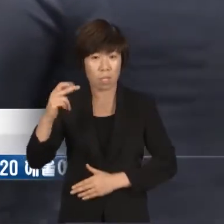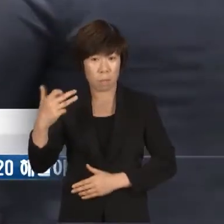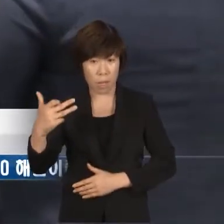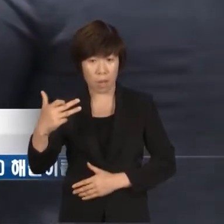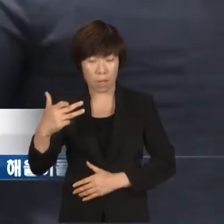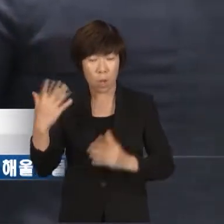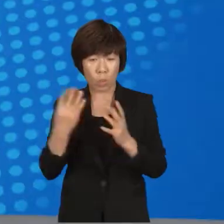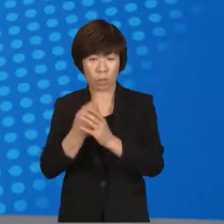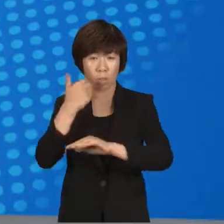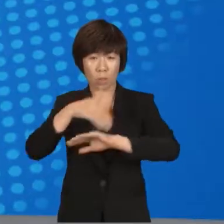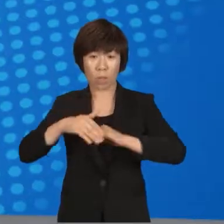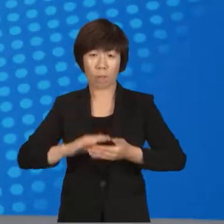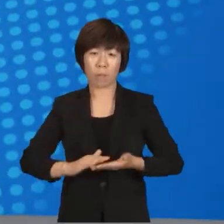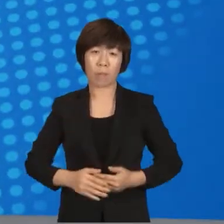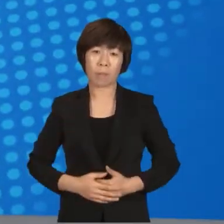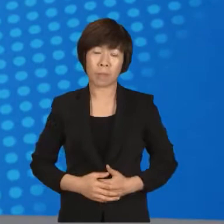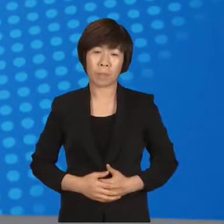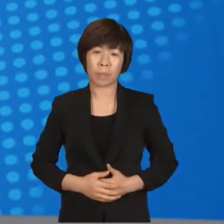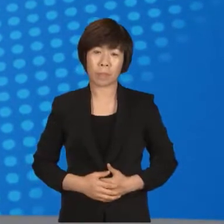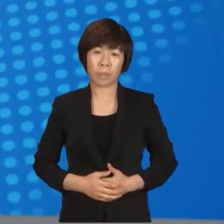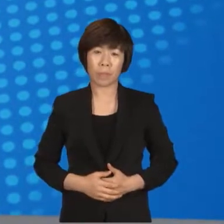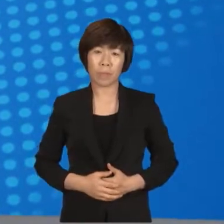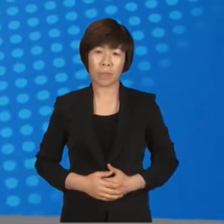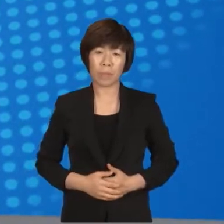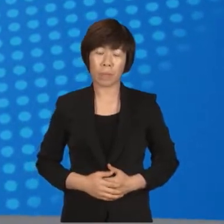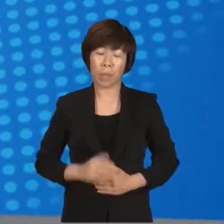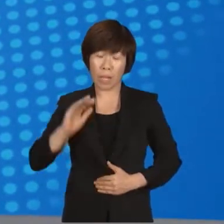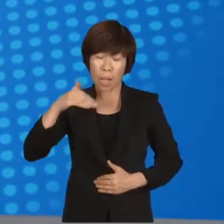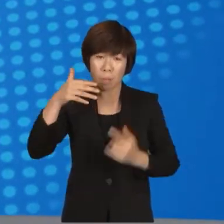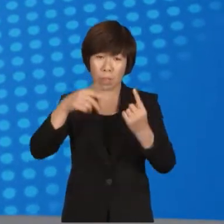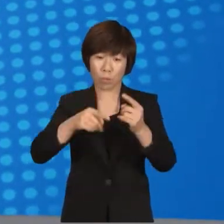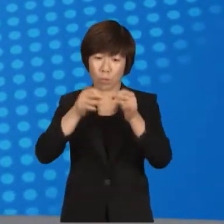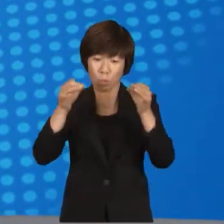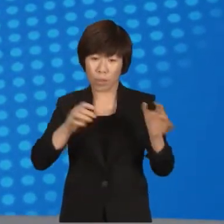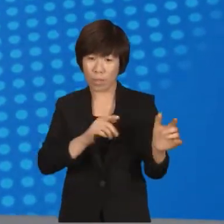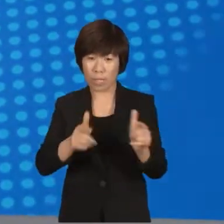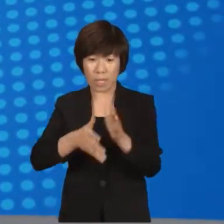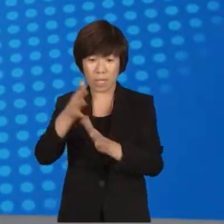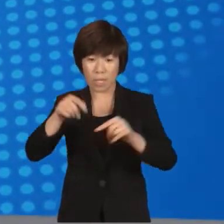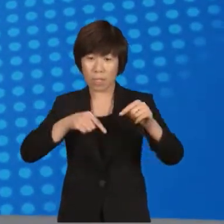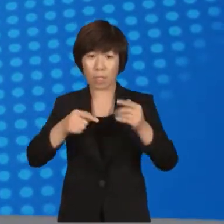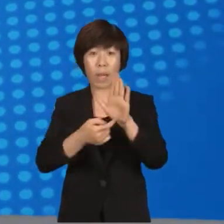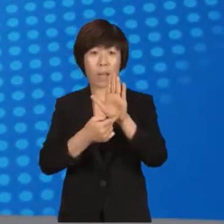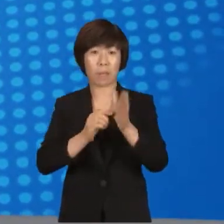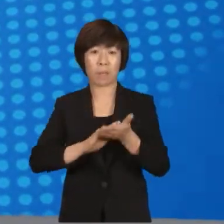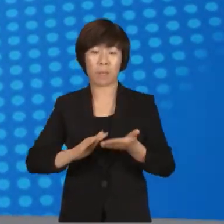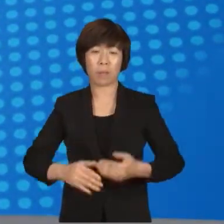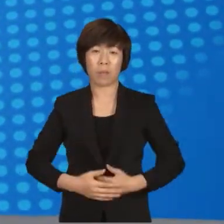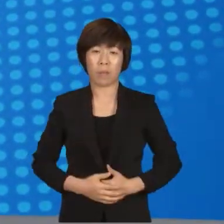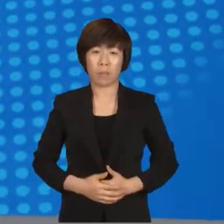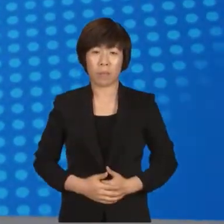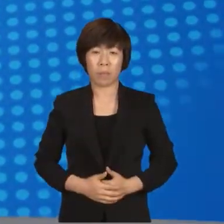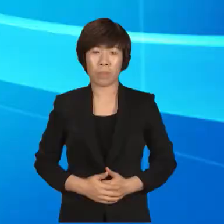완료될 예정입니다. 다음은 한 주간의 다양한 시정 소식을 전하는 브리핑 시간입니다.